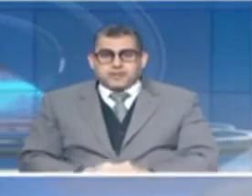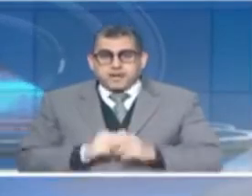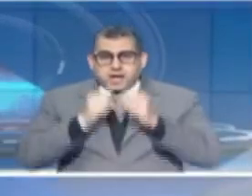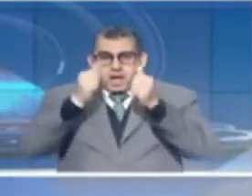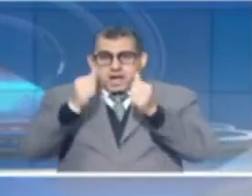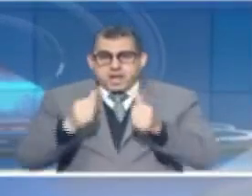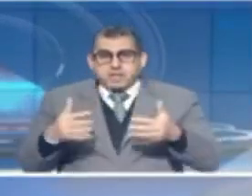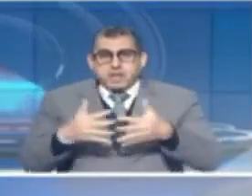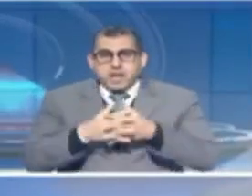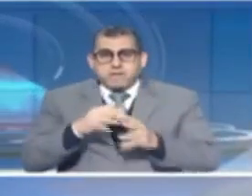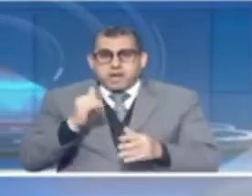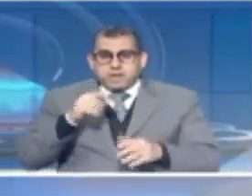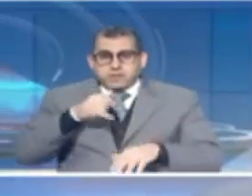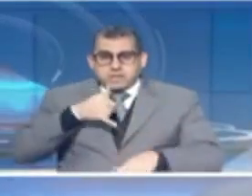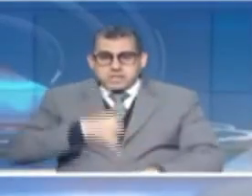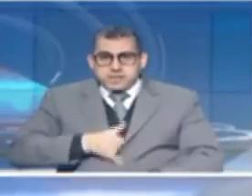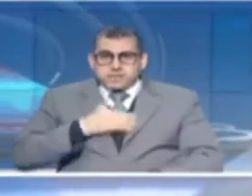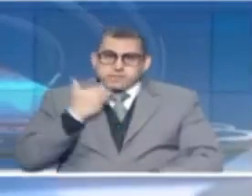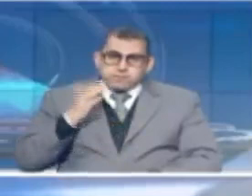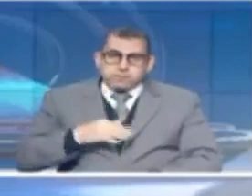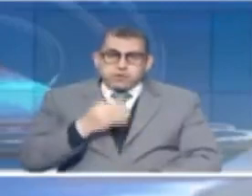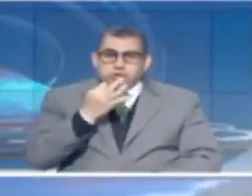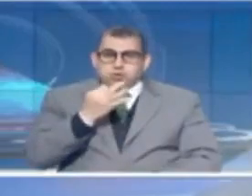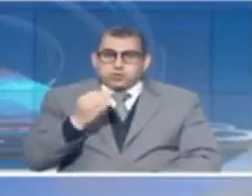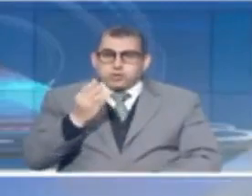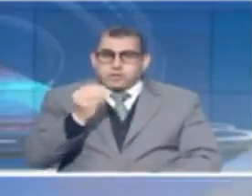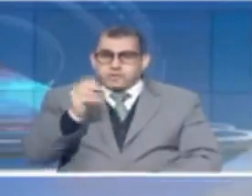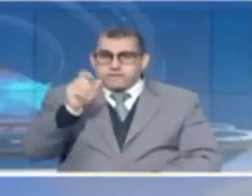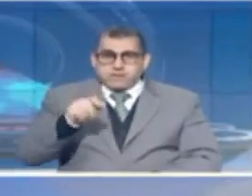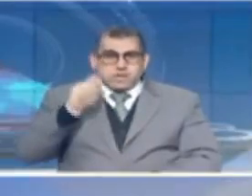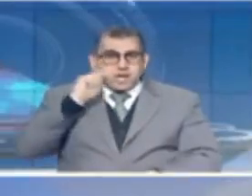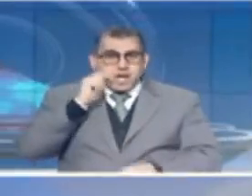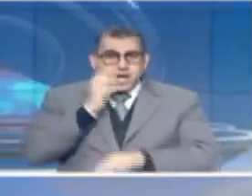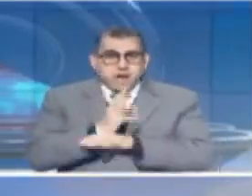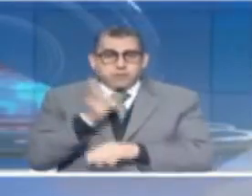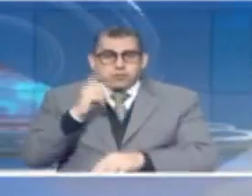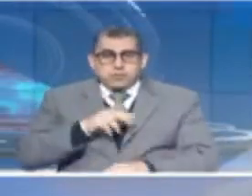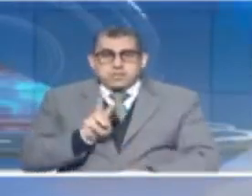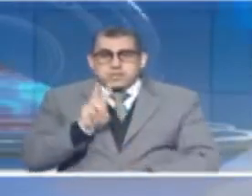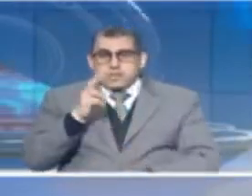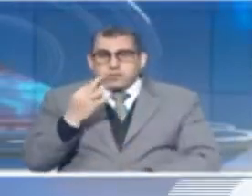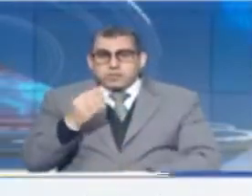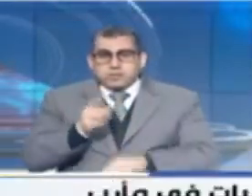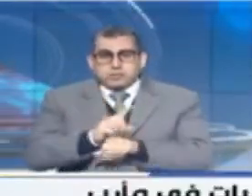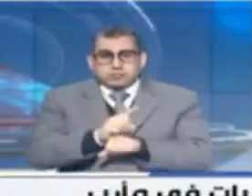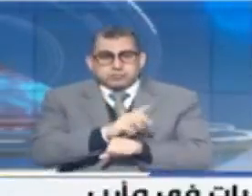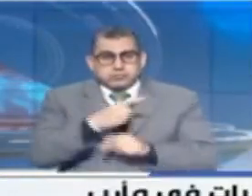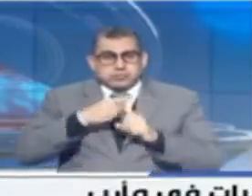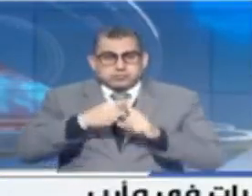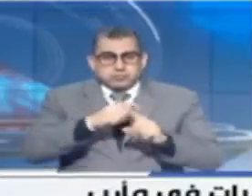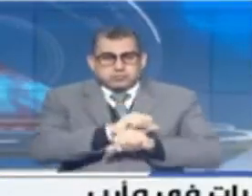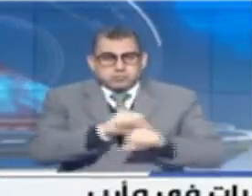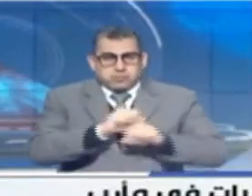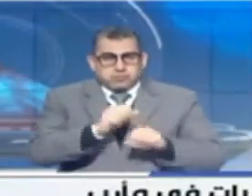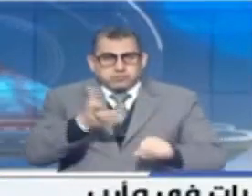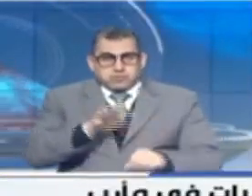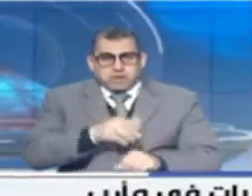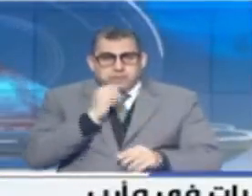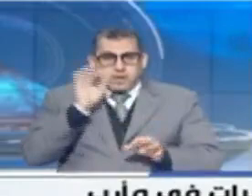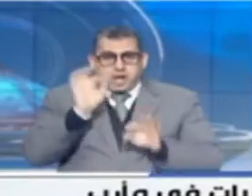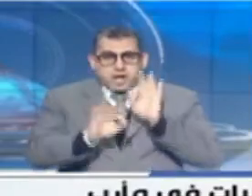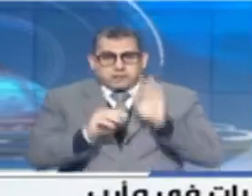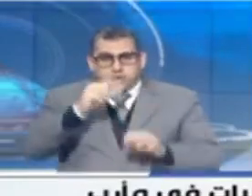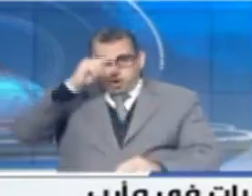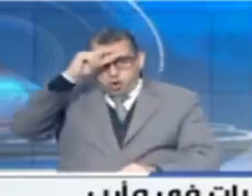أعلن التحالف العربي في اليمن مقتل 340 إرهابيا وتدمير 37 آلية عسكرية خلال عمليات استهداف ضد